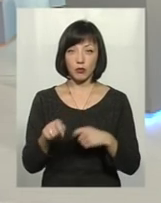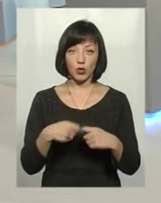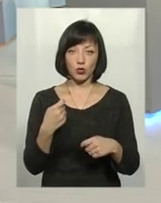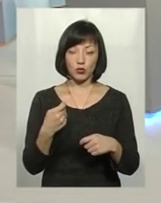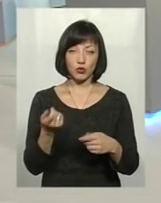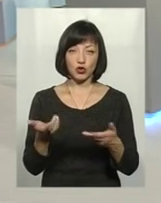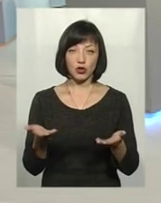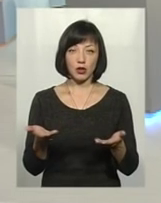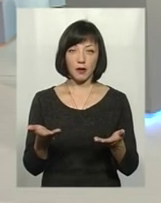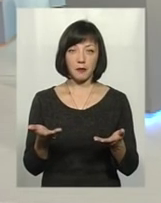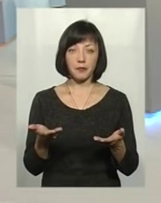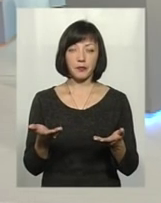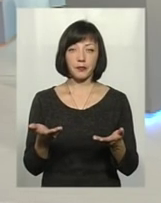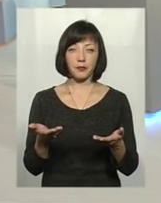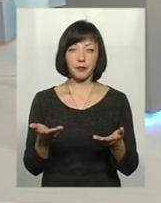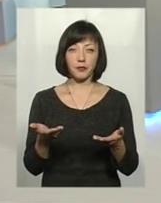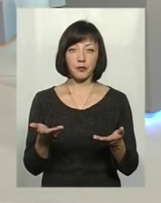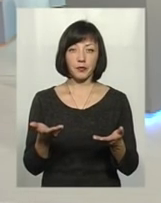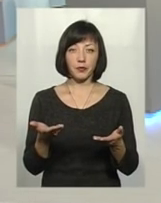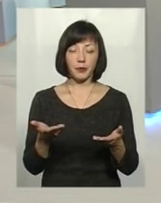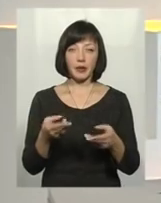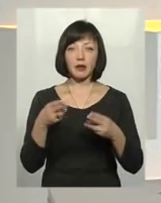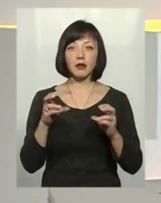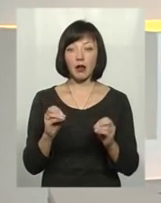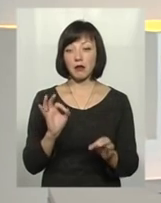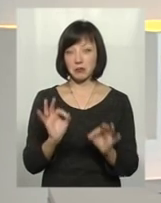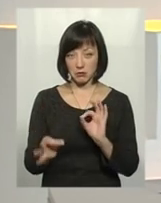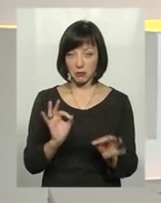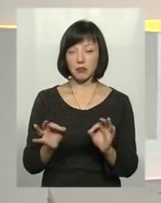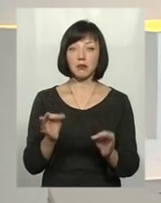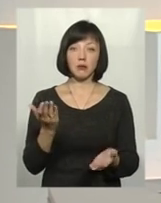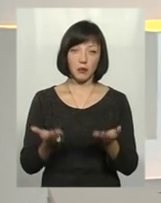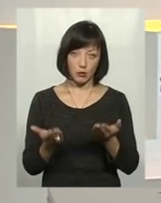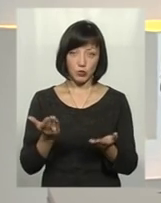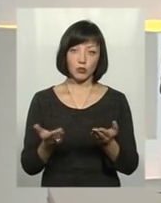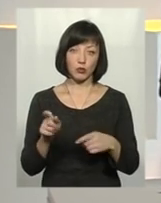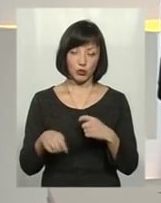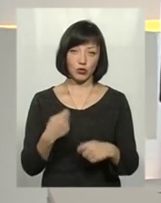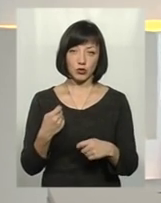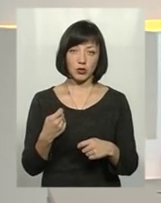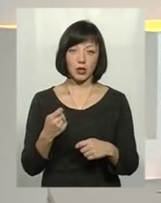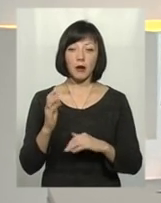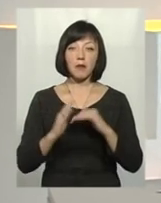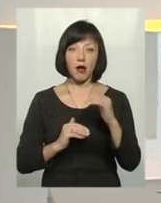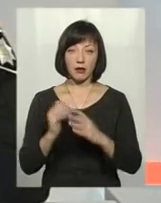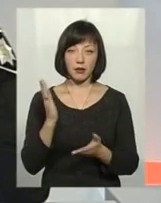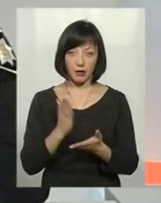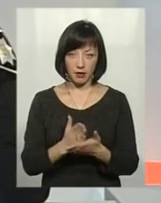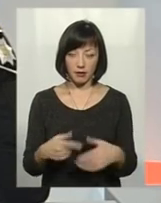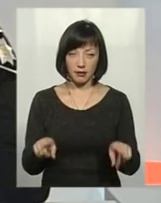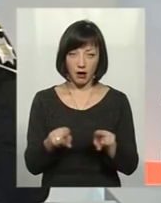тих правопорушень і де об'єктивно, мабуть, водії порушують правила. Така практика існує,